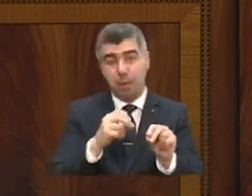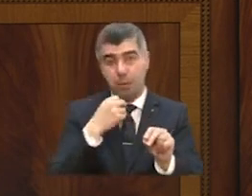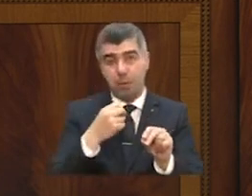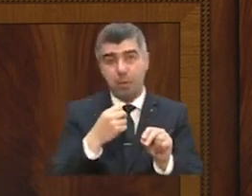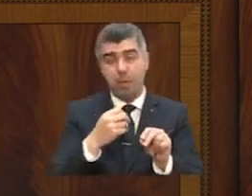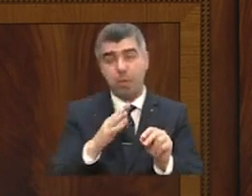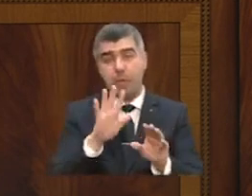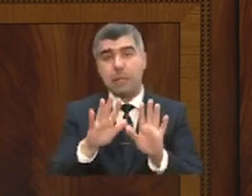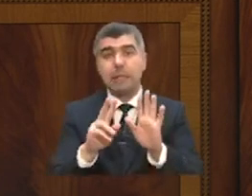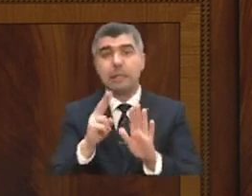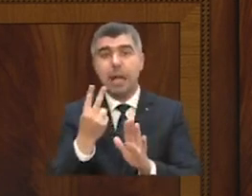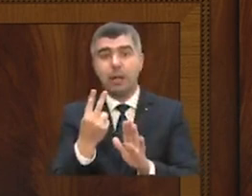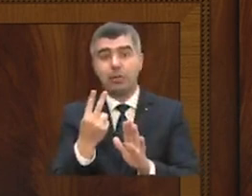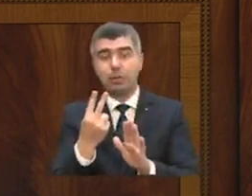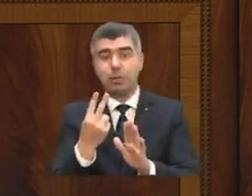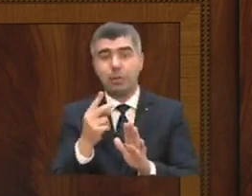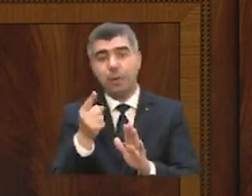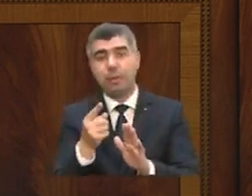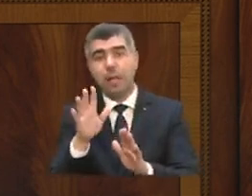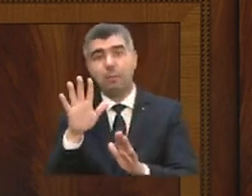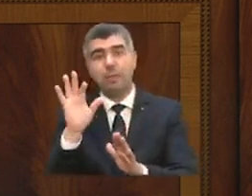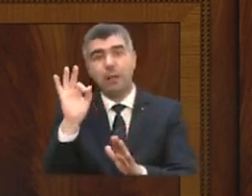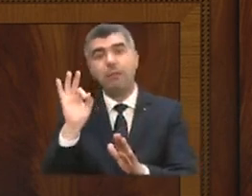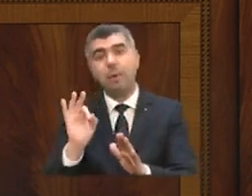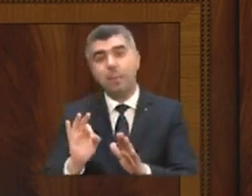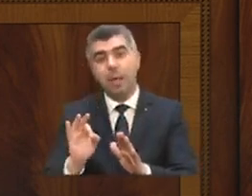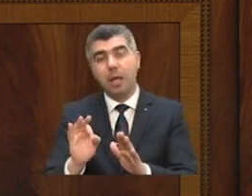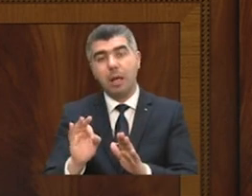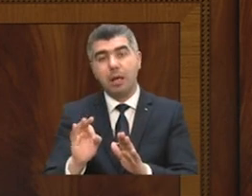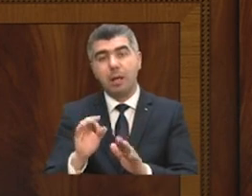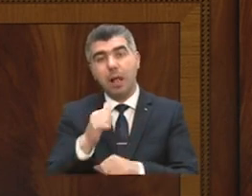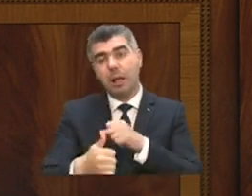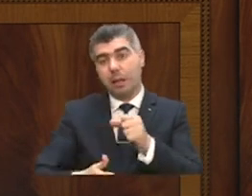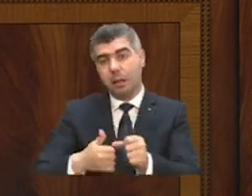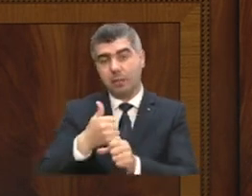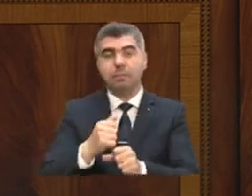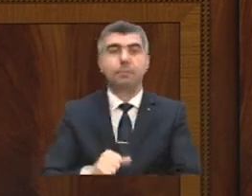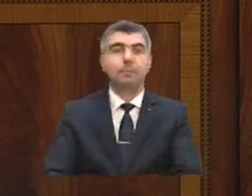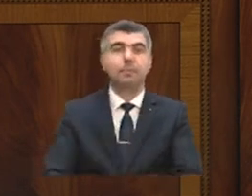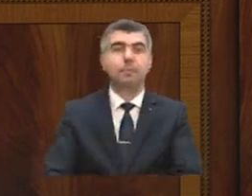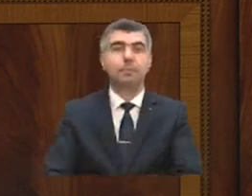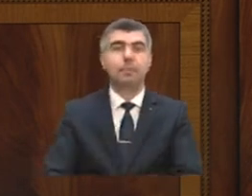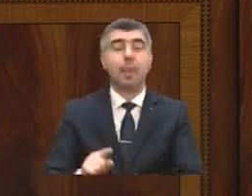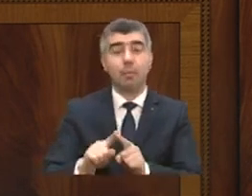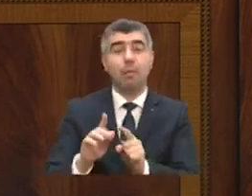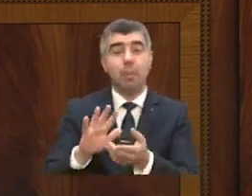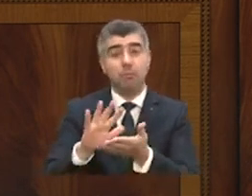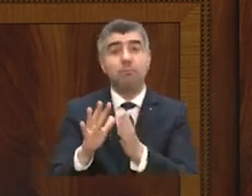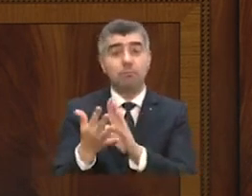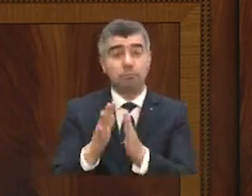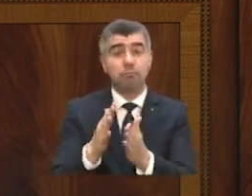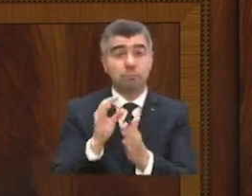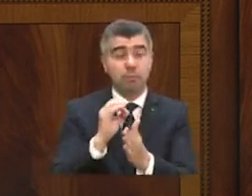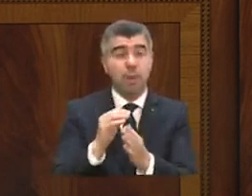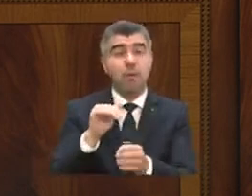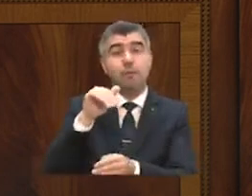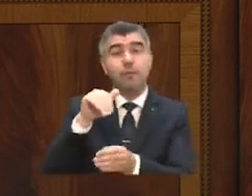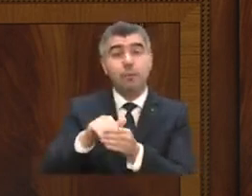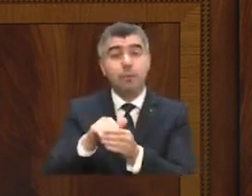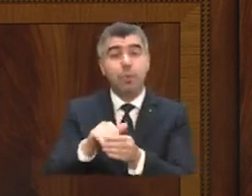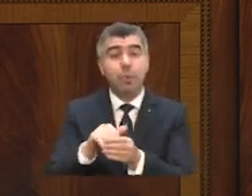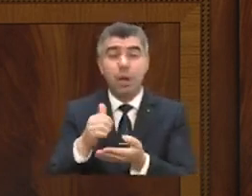ديال 12.5 مليار في نفس السنة. ومن المتوقع أن ترتفع تحملات صندوق